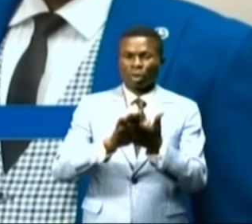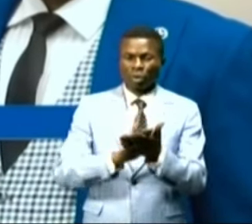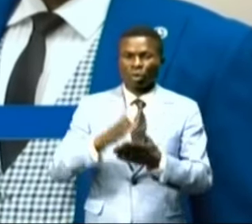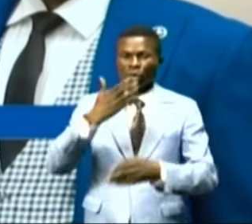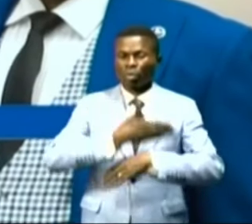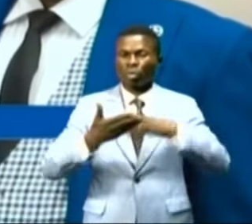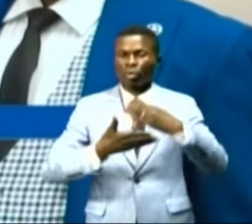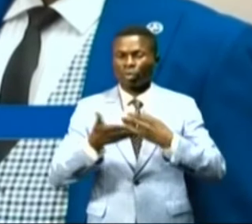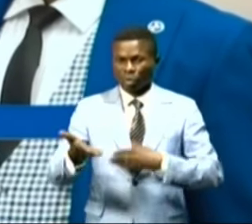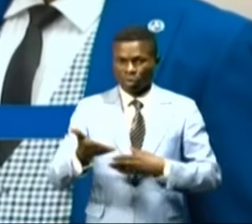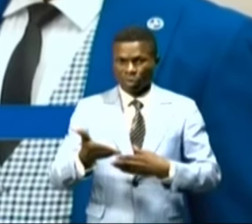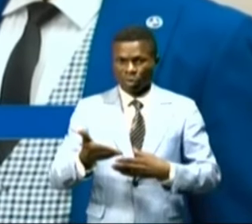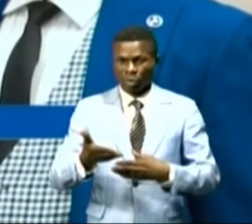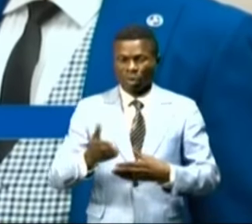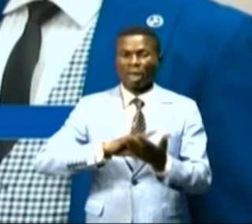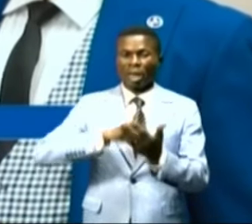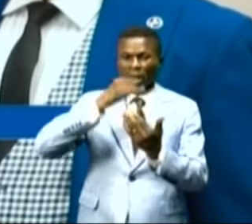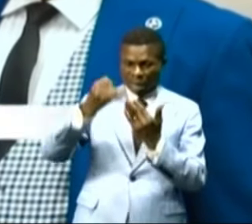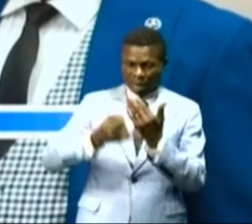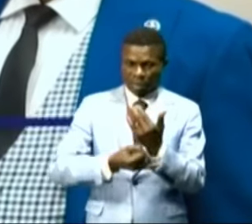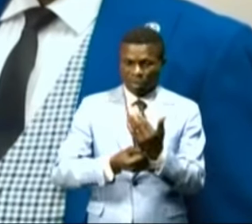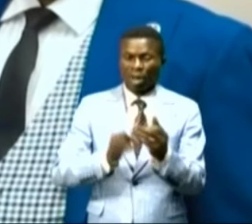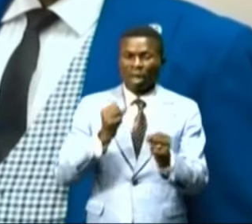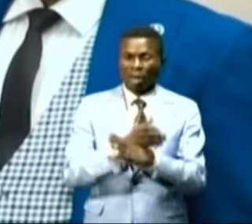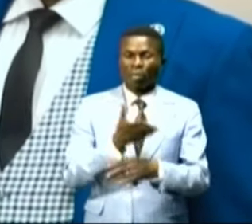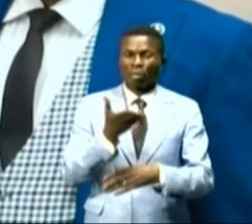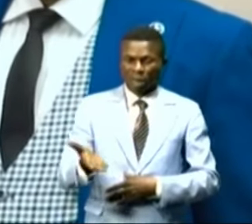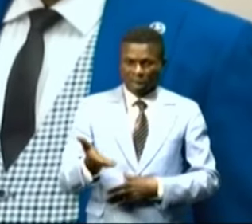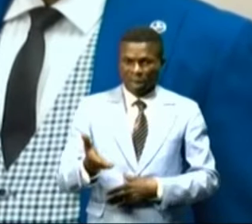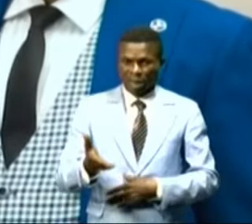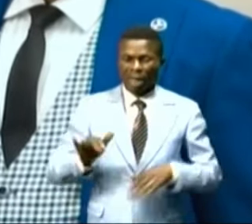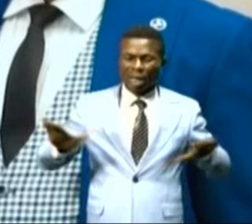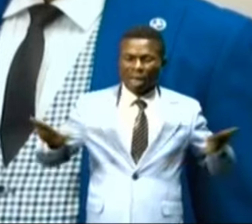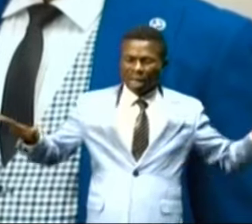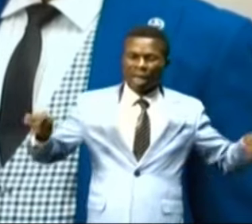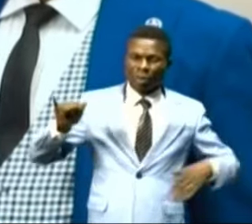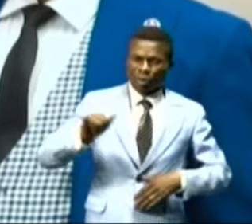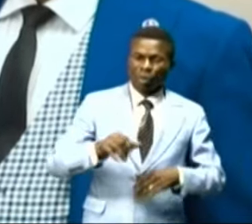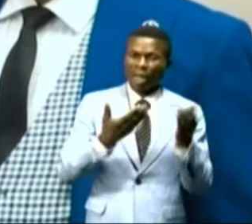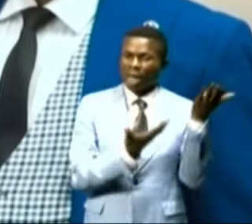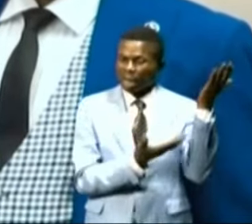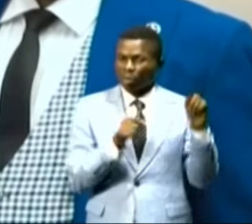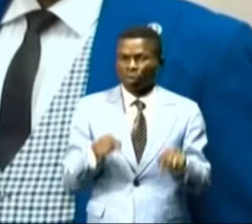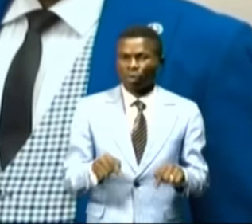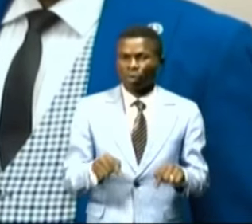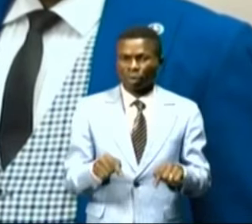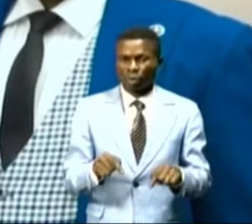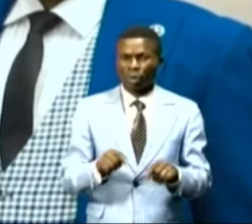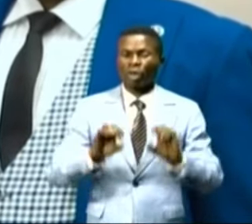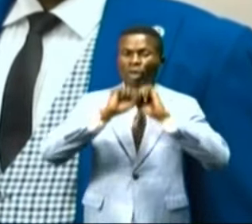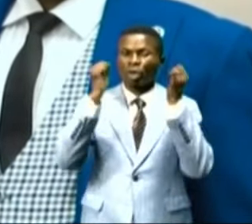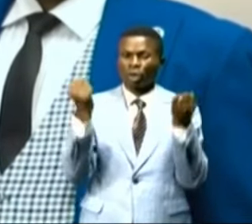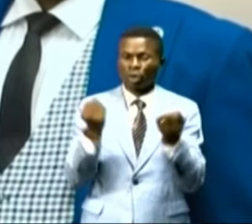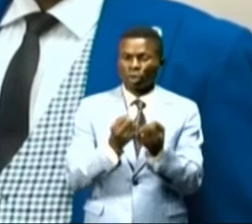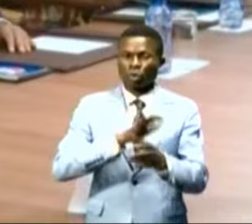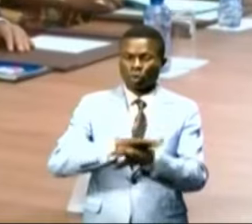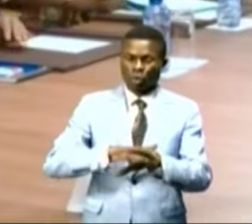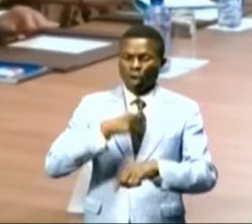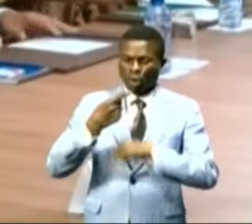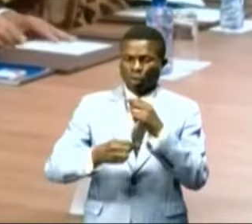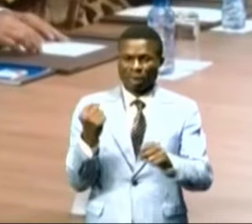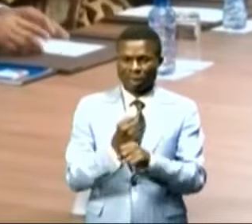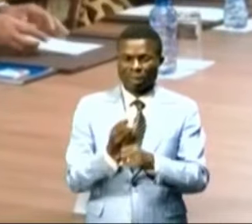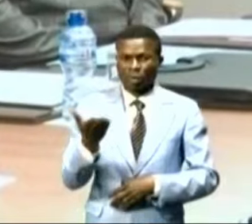d'infrastructure, pour ses projets des routes ou d'aéroports. Il est important qu'aujourd'hui, que la CINAT reprenne sa production.